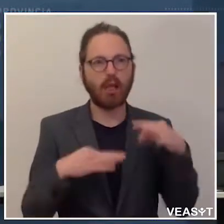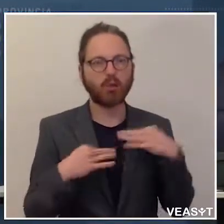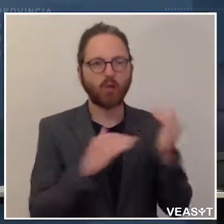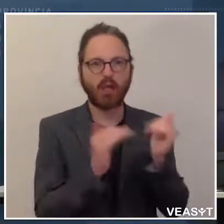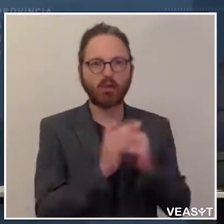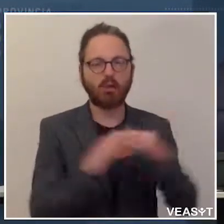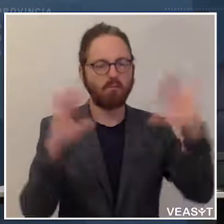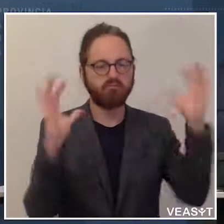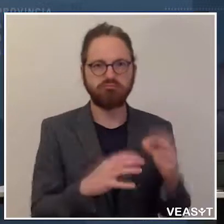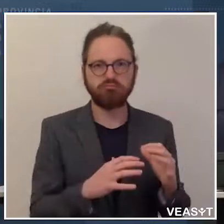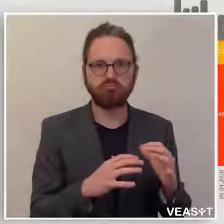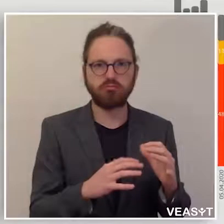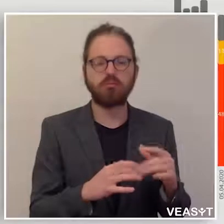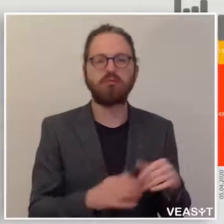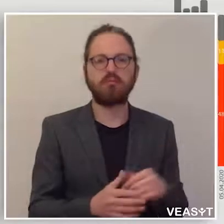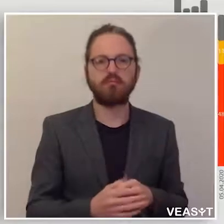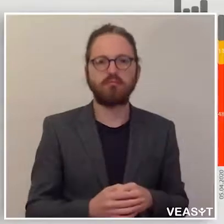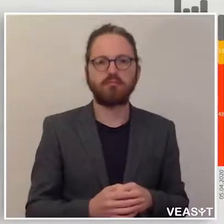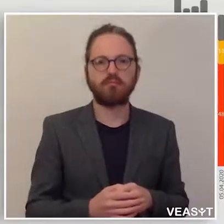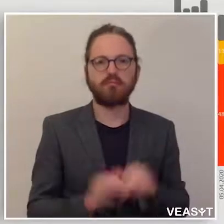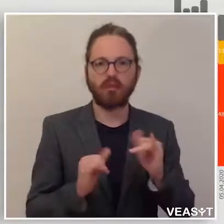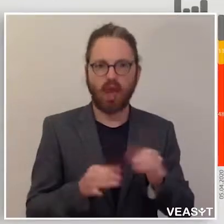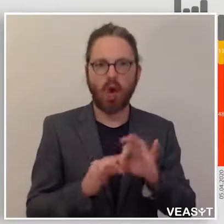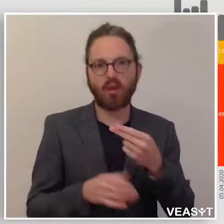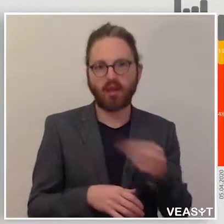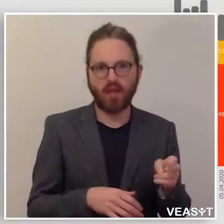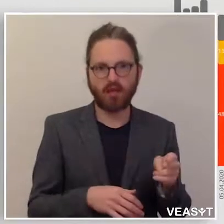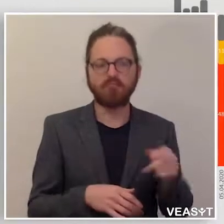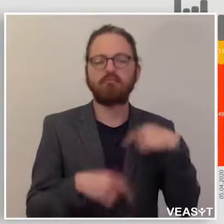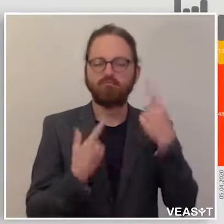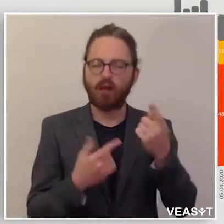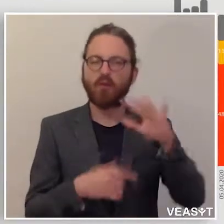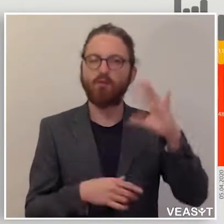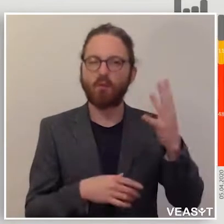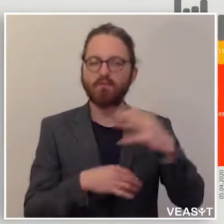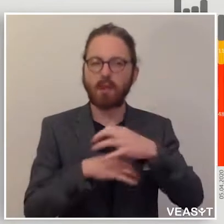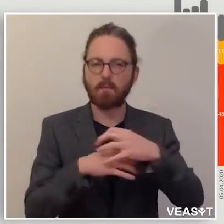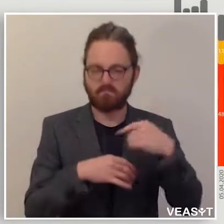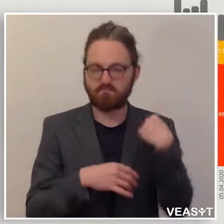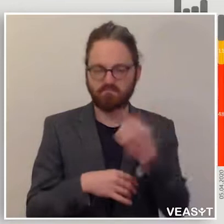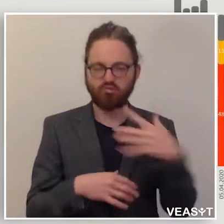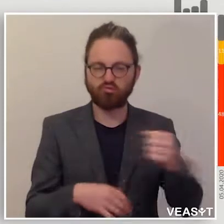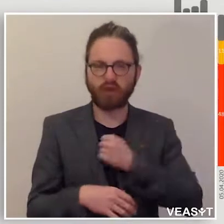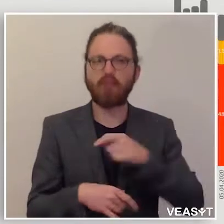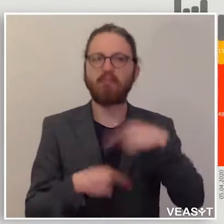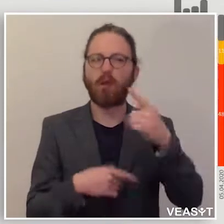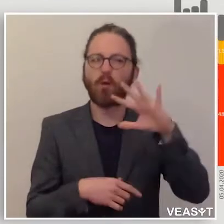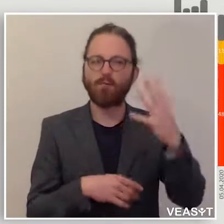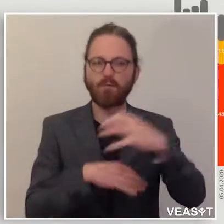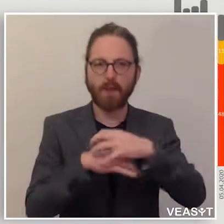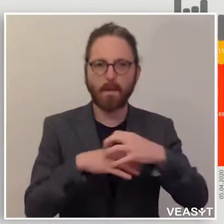sistema esistente lumen christi venica